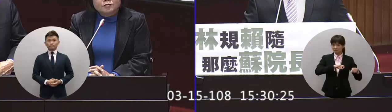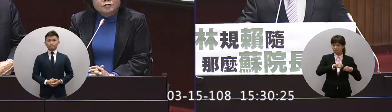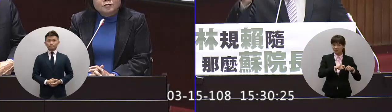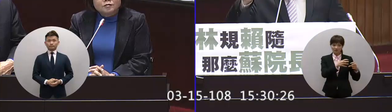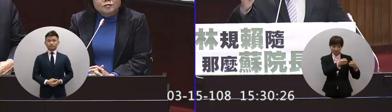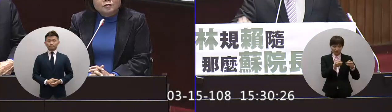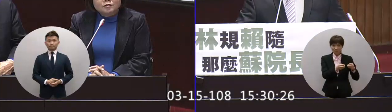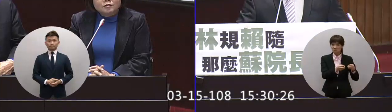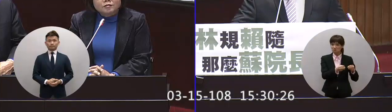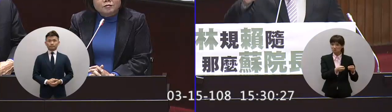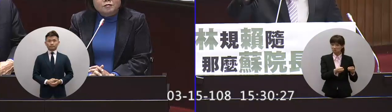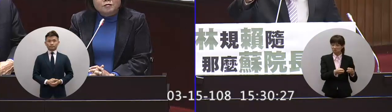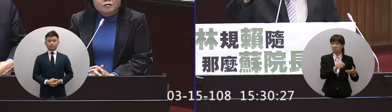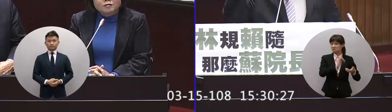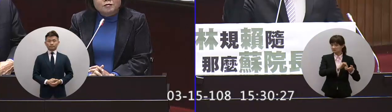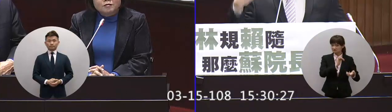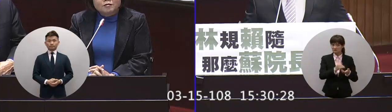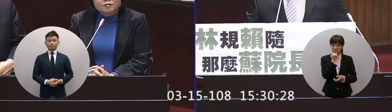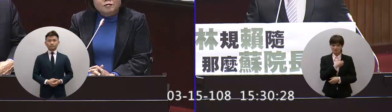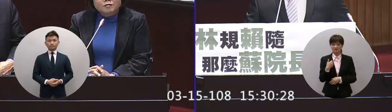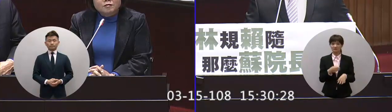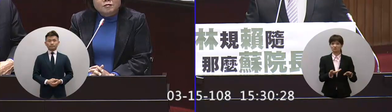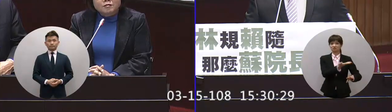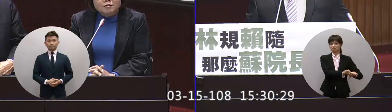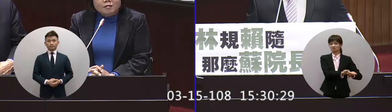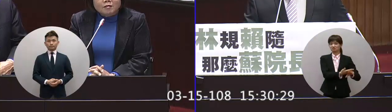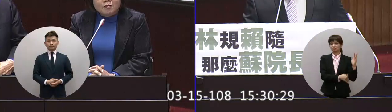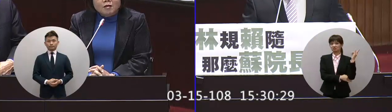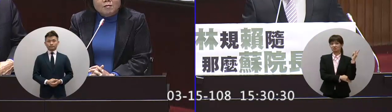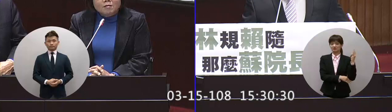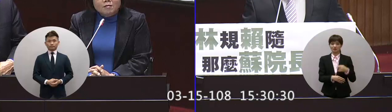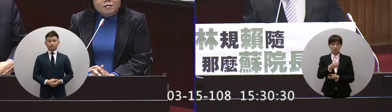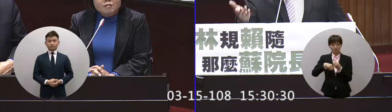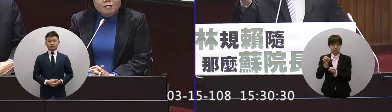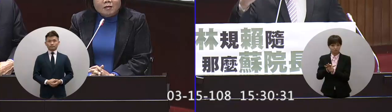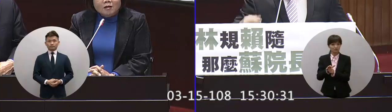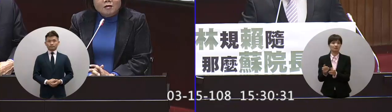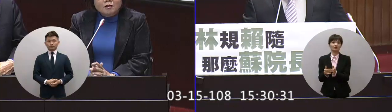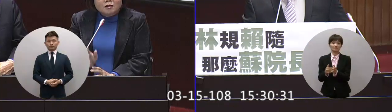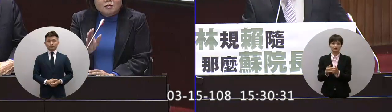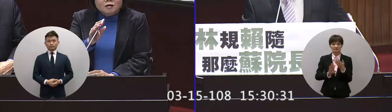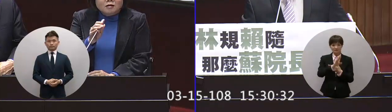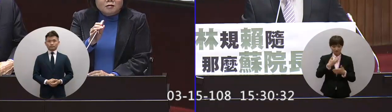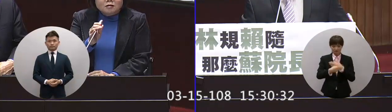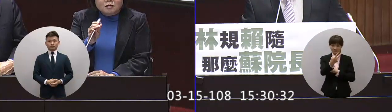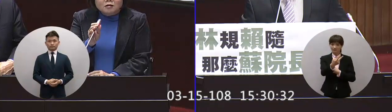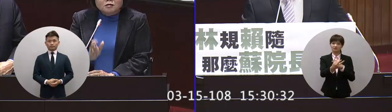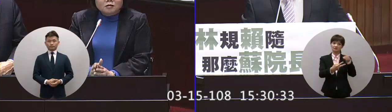搁着了。三个敏感的处，拨补的那个部分做了，其他的没有动。我是问你这态度